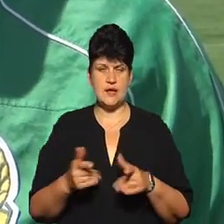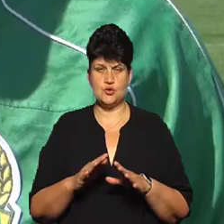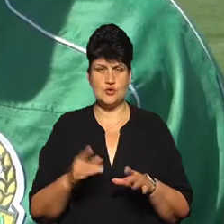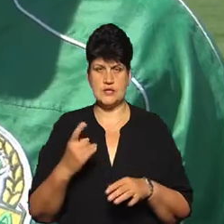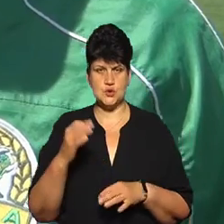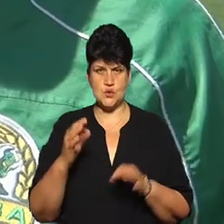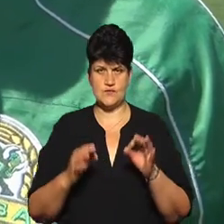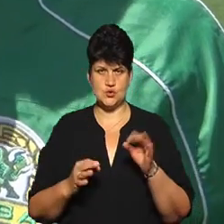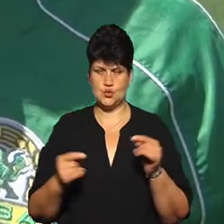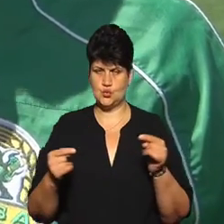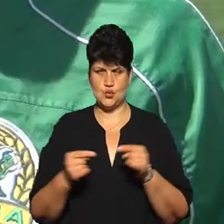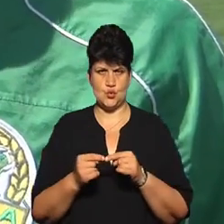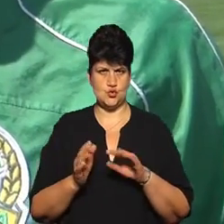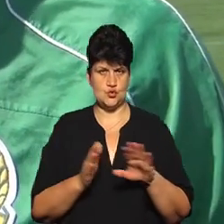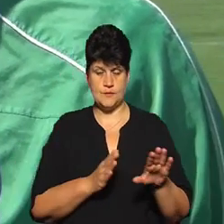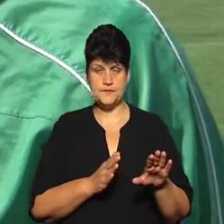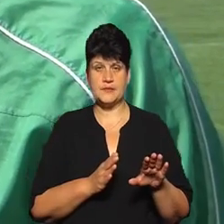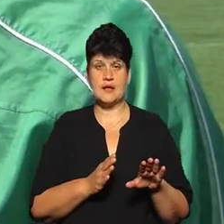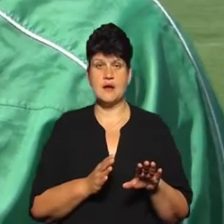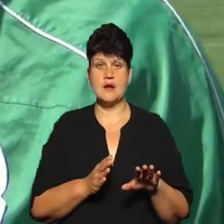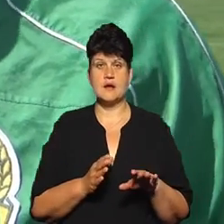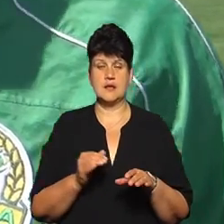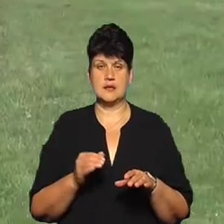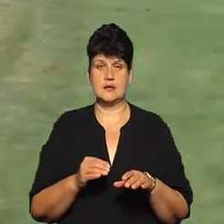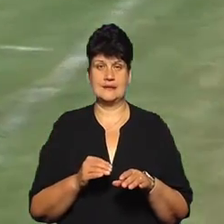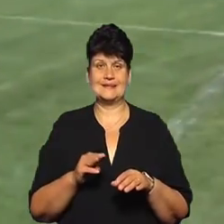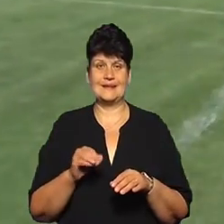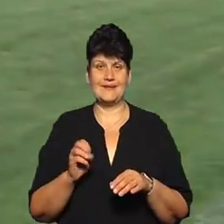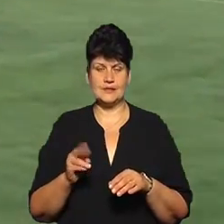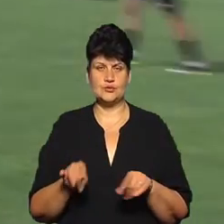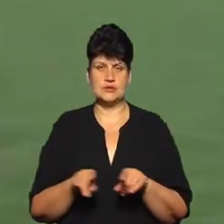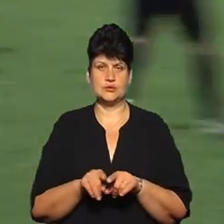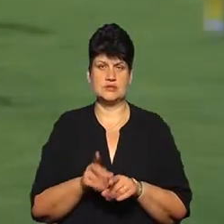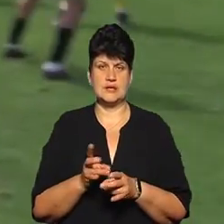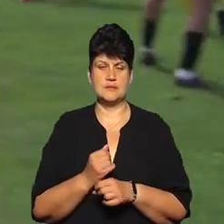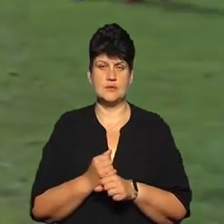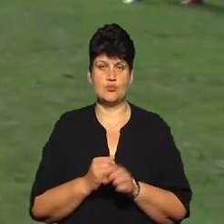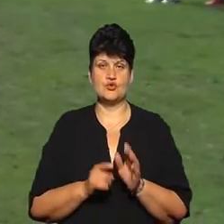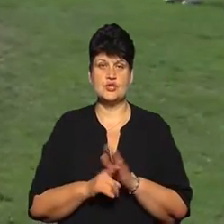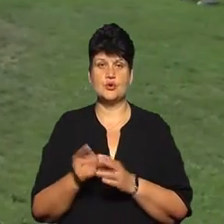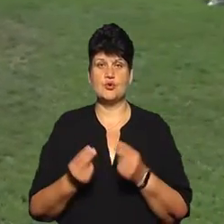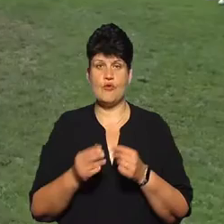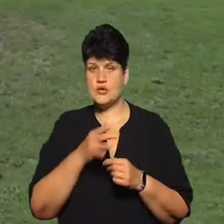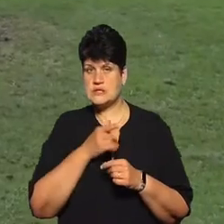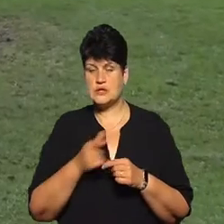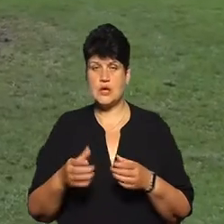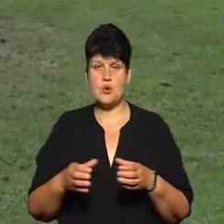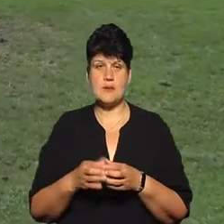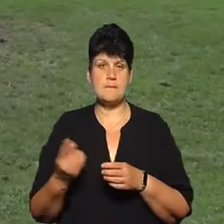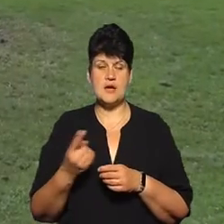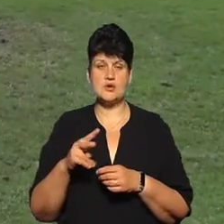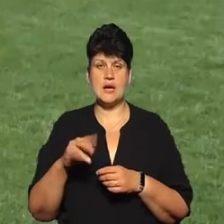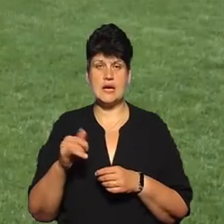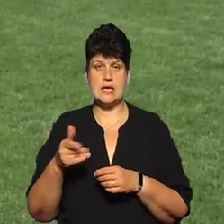до сезону. Ну і на тактикою теж треба працювати. Початок ігрового сезону серед команд першої ліги запланований